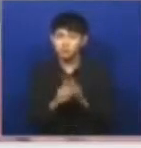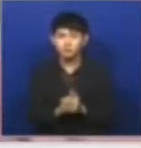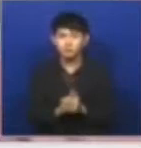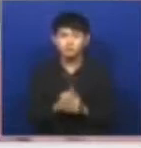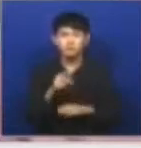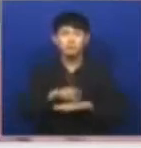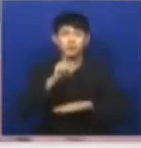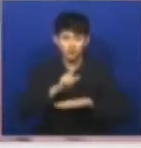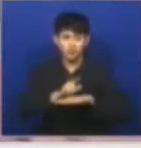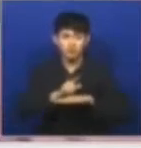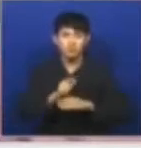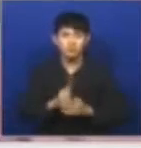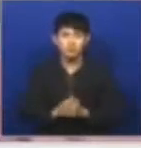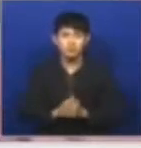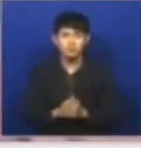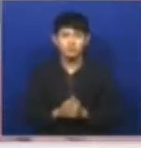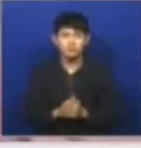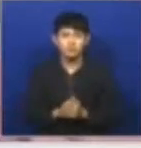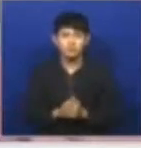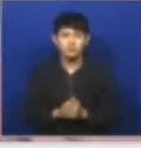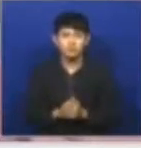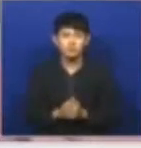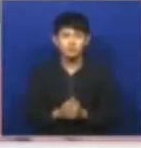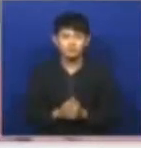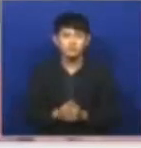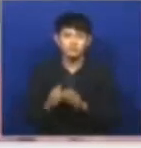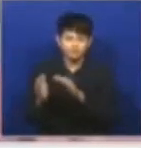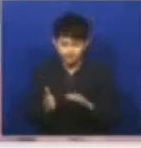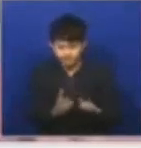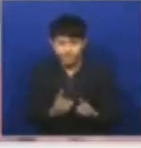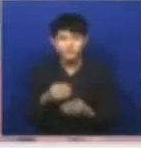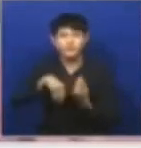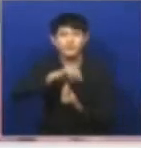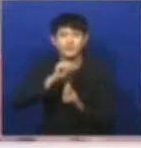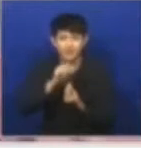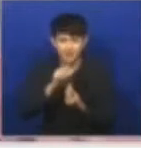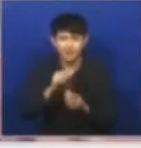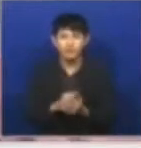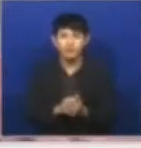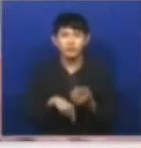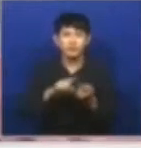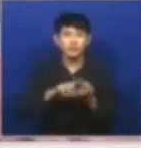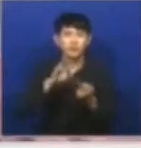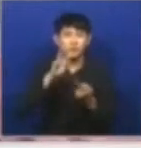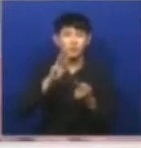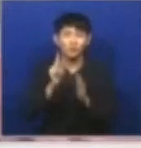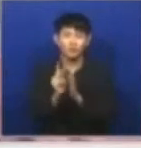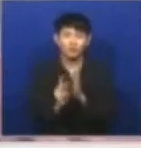พครับผมไปด้านเศรษฐกิจด้านที่6ที่เขียนไว้ในกฎหมายรัฐธรร